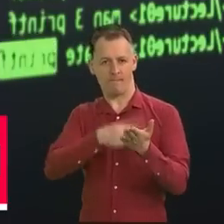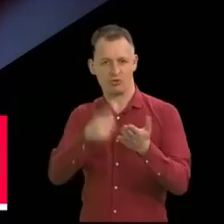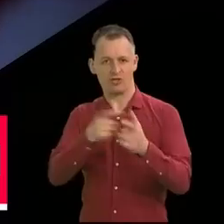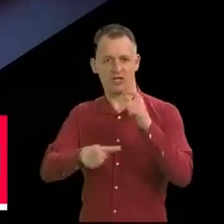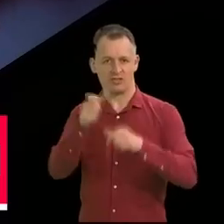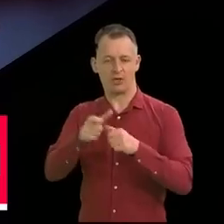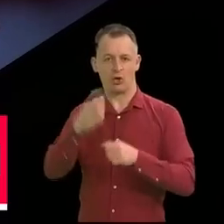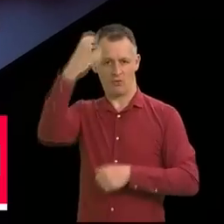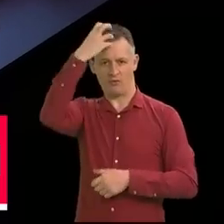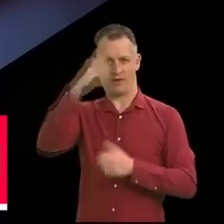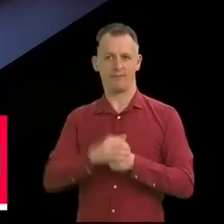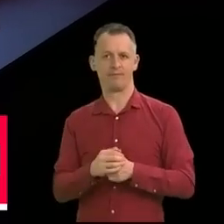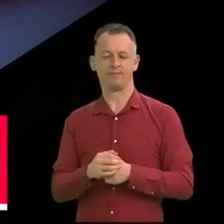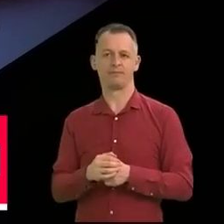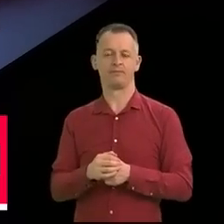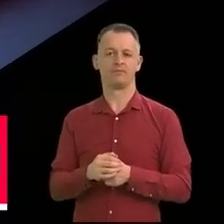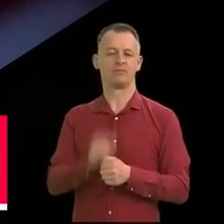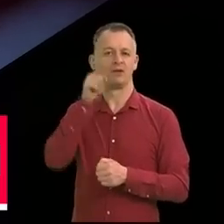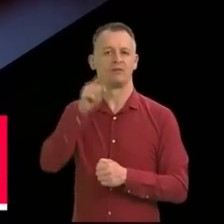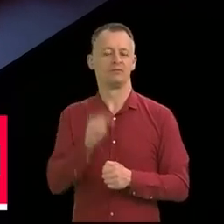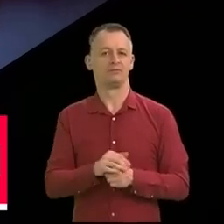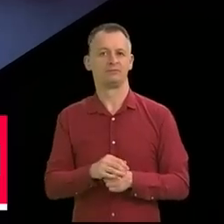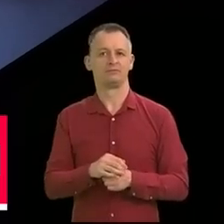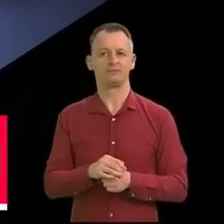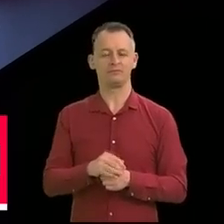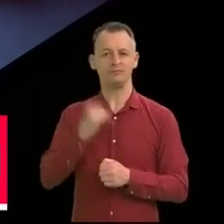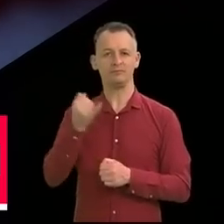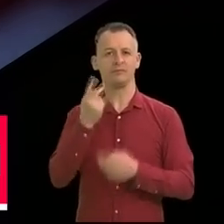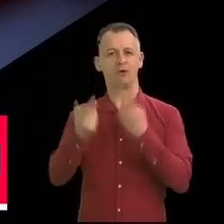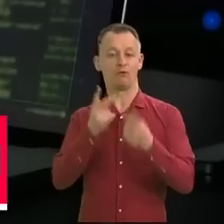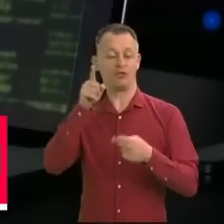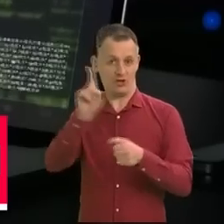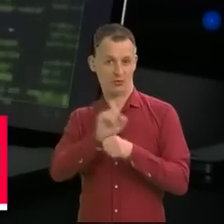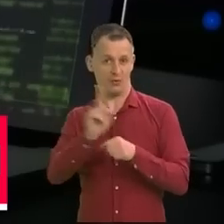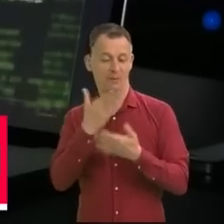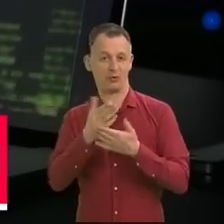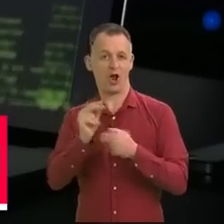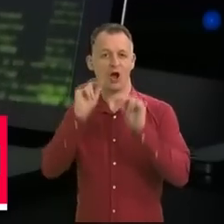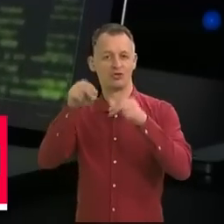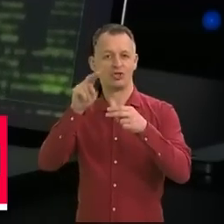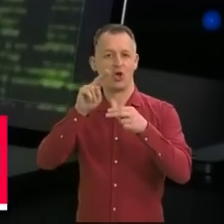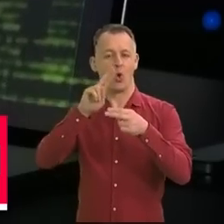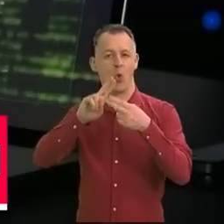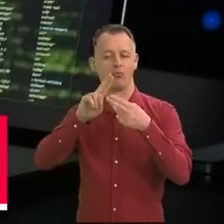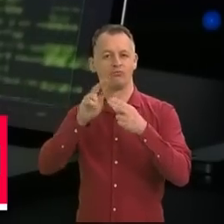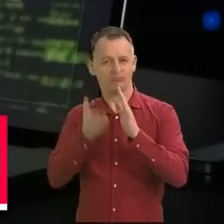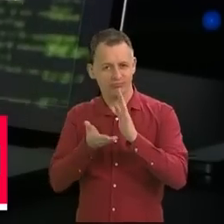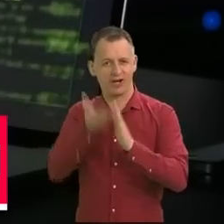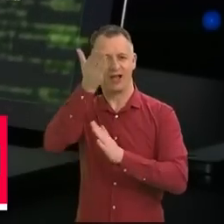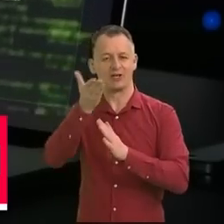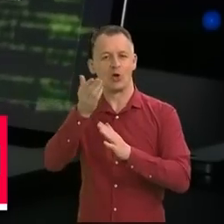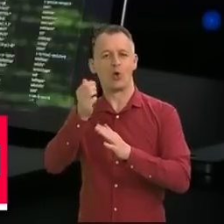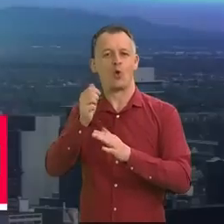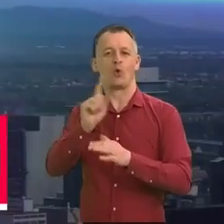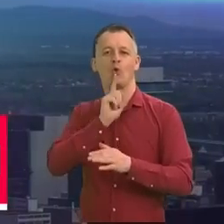guvern. Un material Miss Report devolează practica de care s-ar folosi premierul pentru a-și crește popularitatea. Nu știe nimeni însă cine stă în spatele acestor